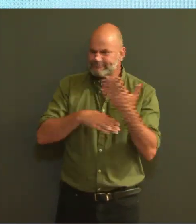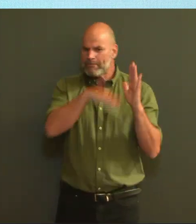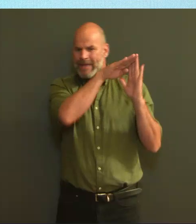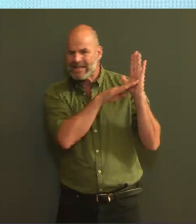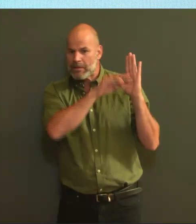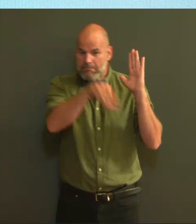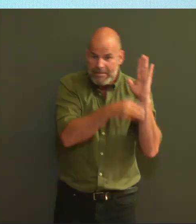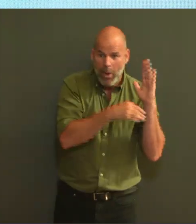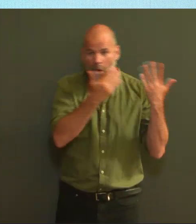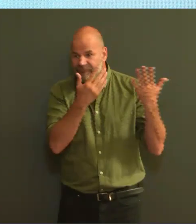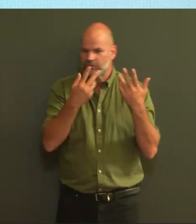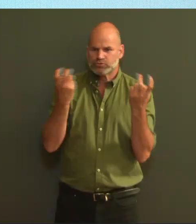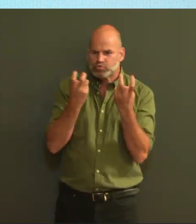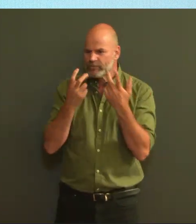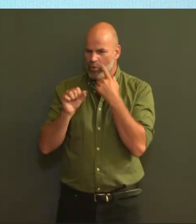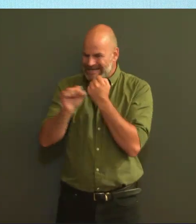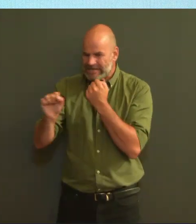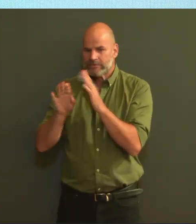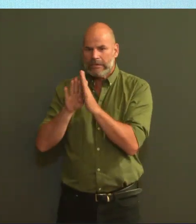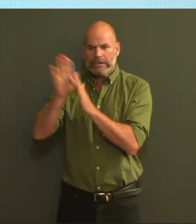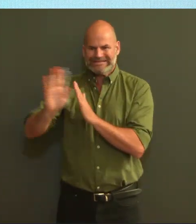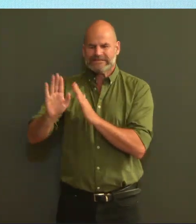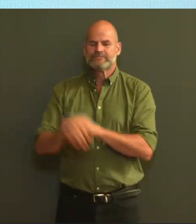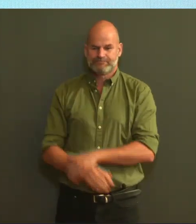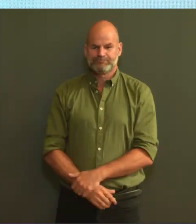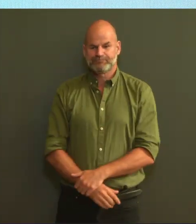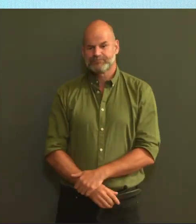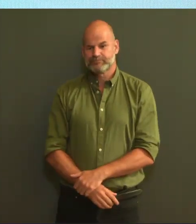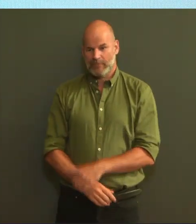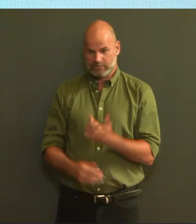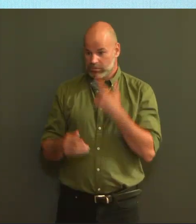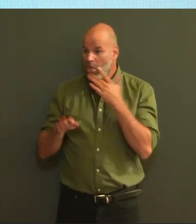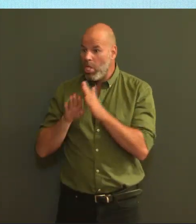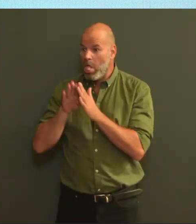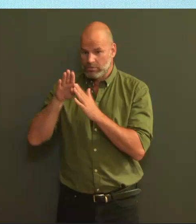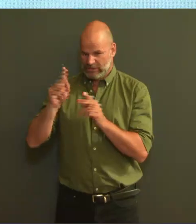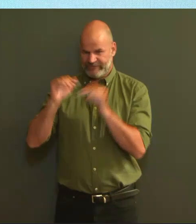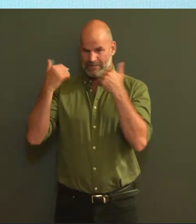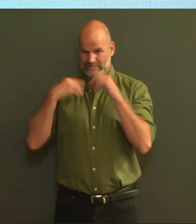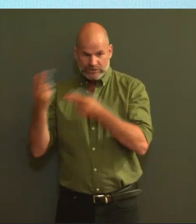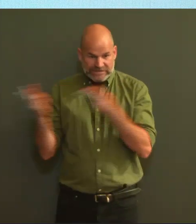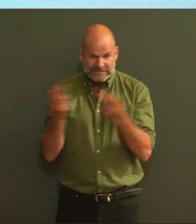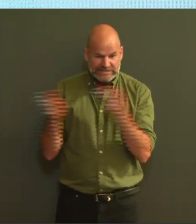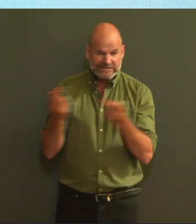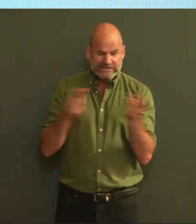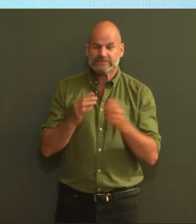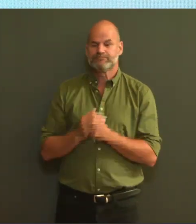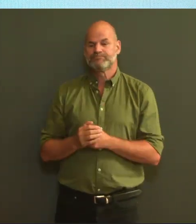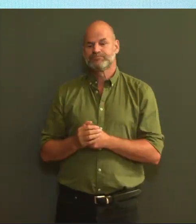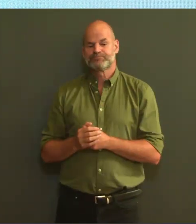voordoen. In de voorbije week stierven ook gemiddeld 3,7 personen per dag aan COVID.